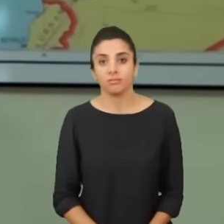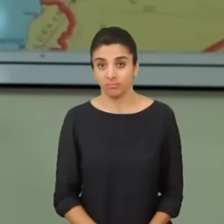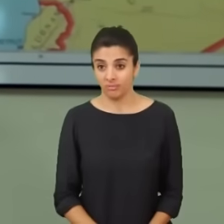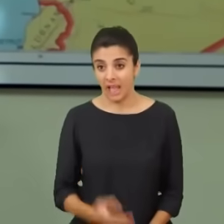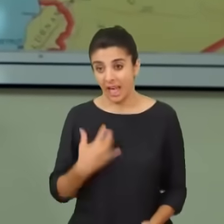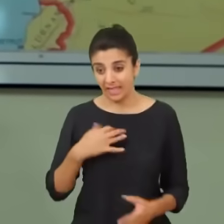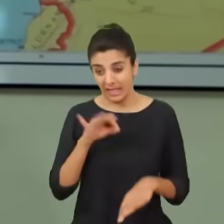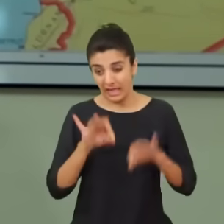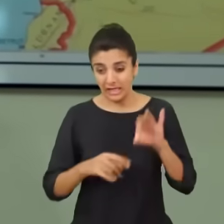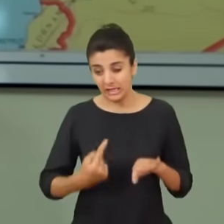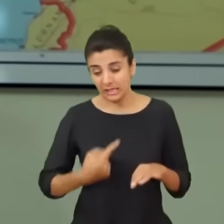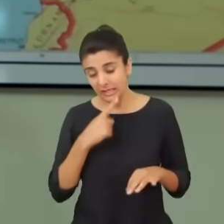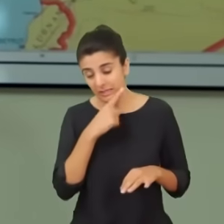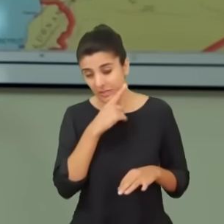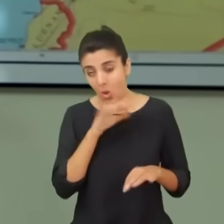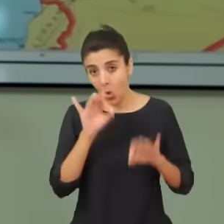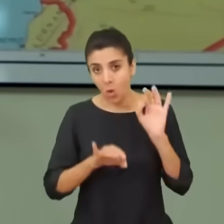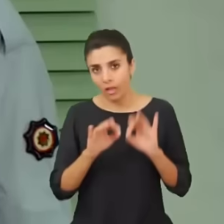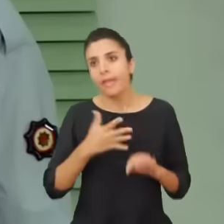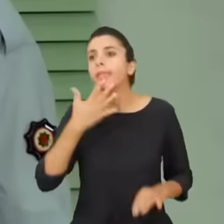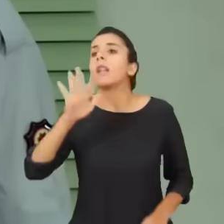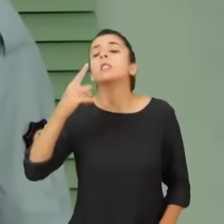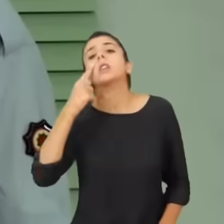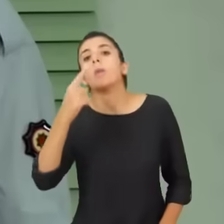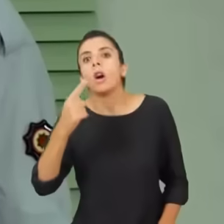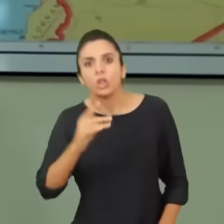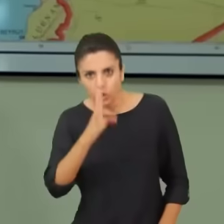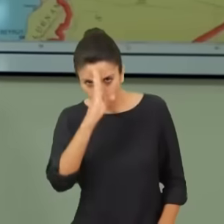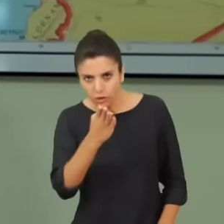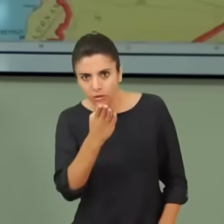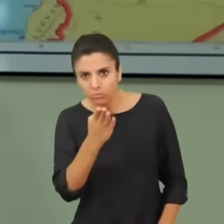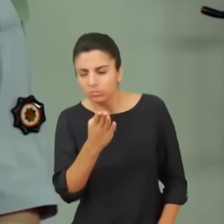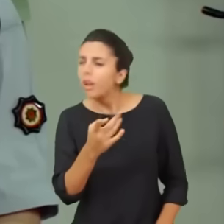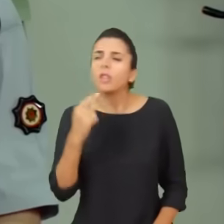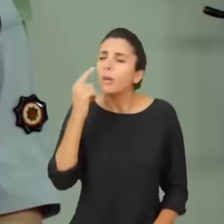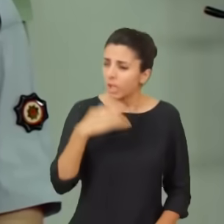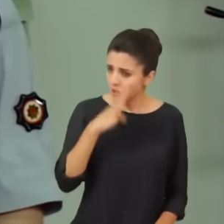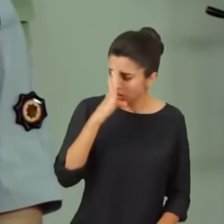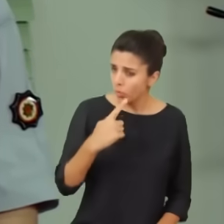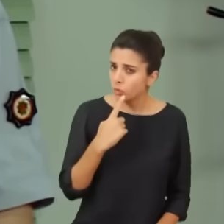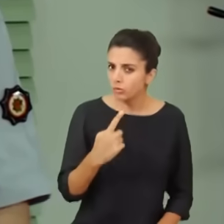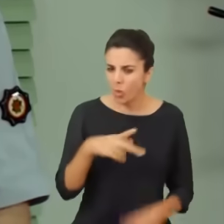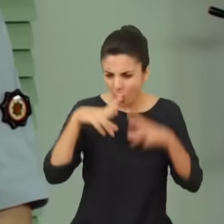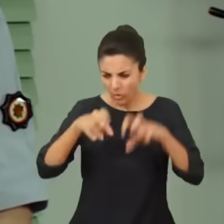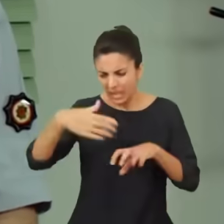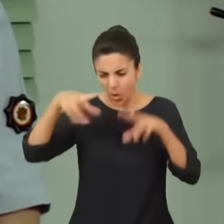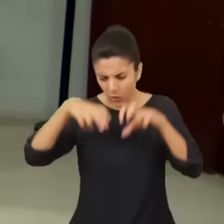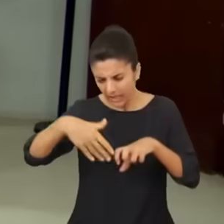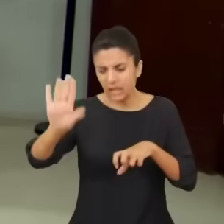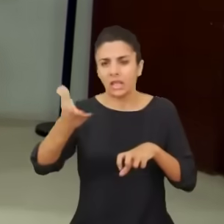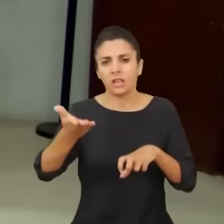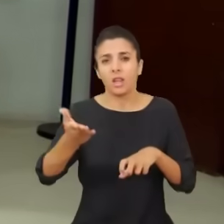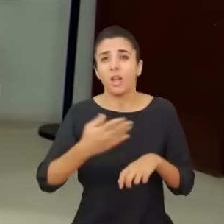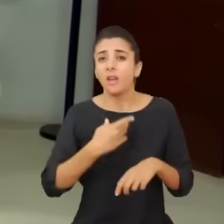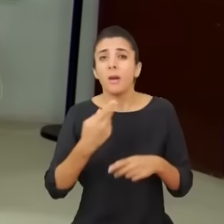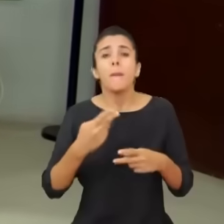İradeni kontrol ediyorsun demek. Peki o zaman denize bak sahilde. Ciddi misiniz başkomiserim? Sence? Otur yerine sepet kafayı uçak.